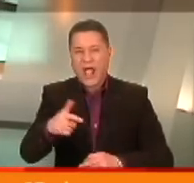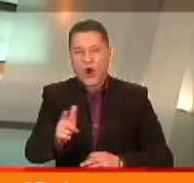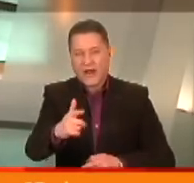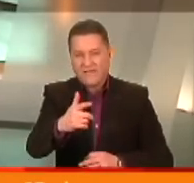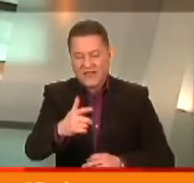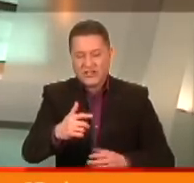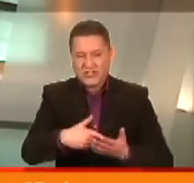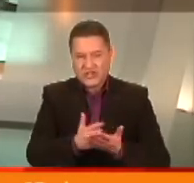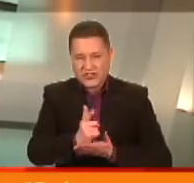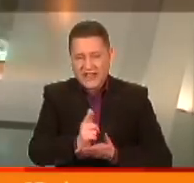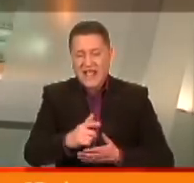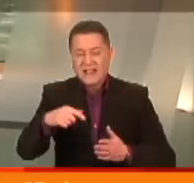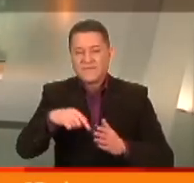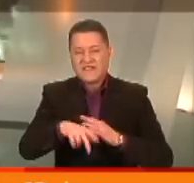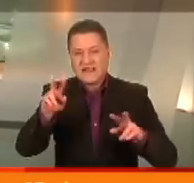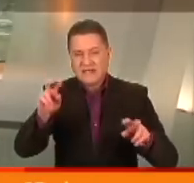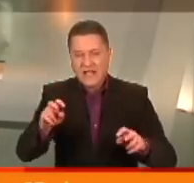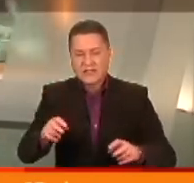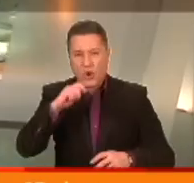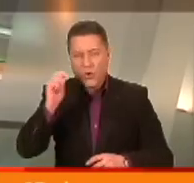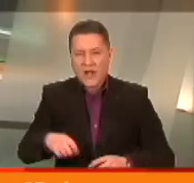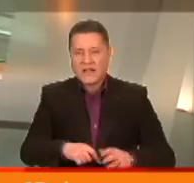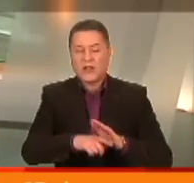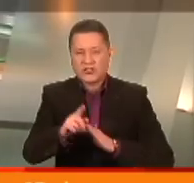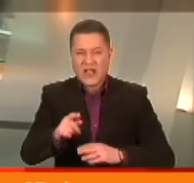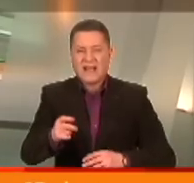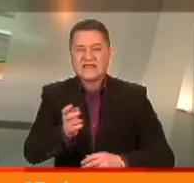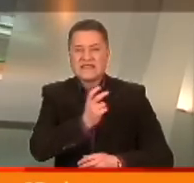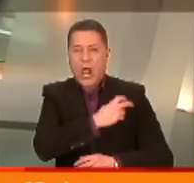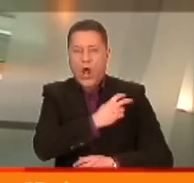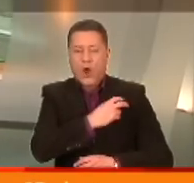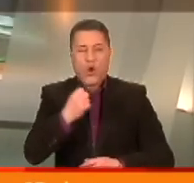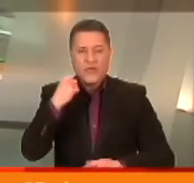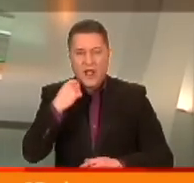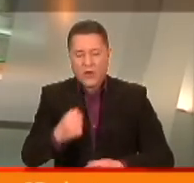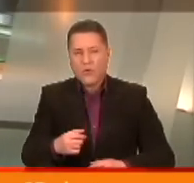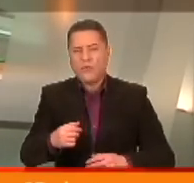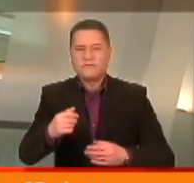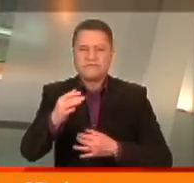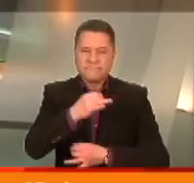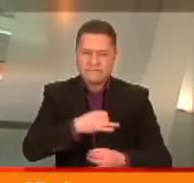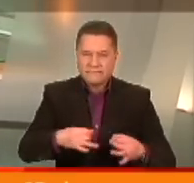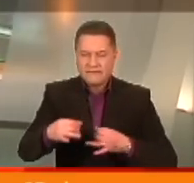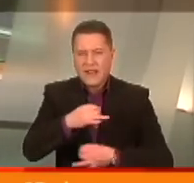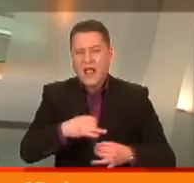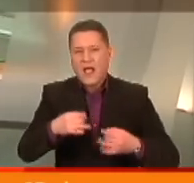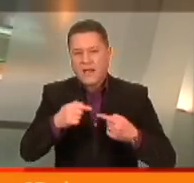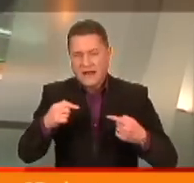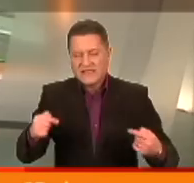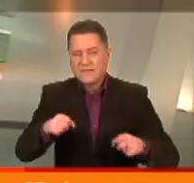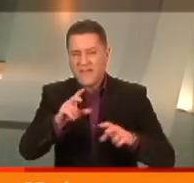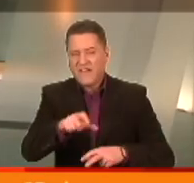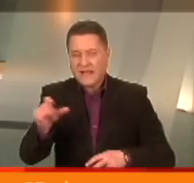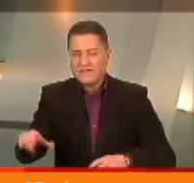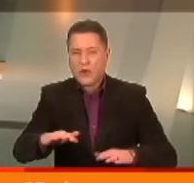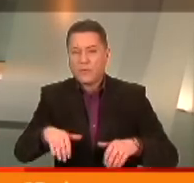України». Розпочати вирішують із коньяку. Проводять зустрічі з виробниками, маркетологами, сомельє та філологами. Вони і пропонують